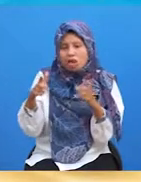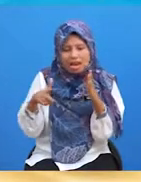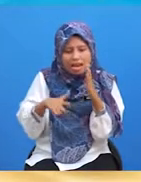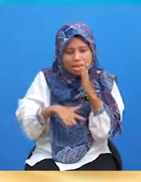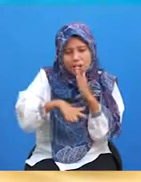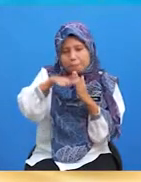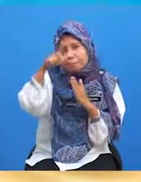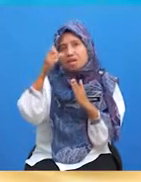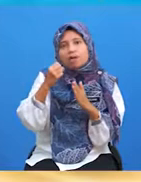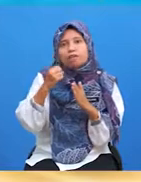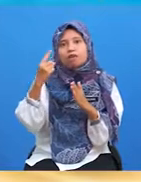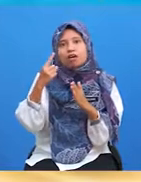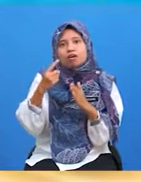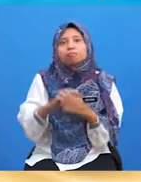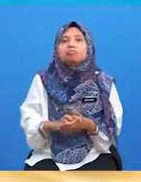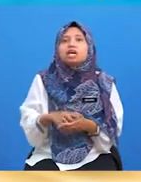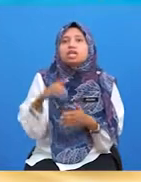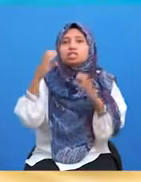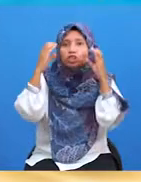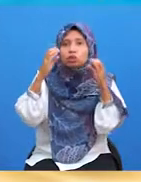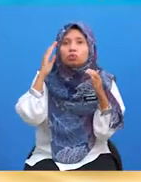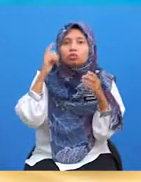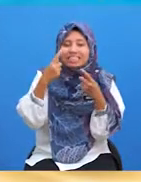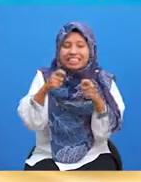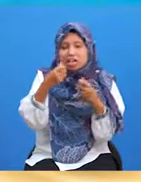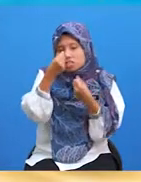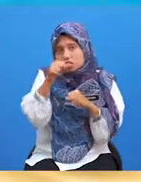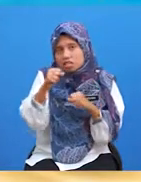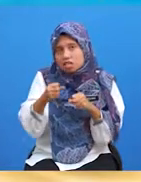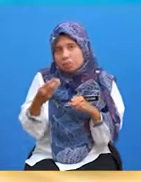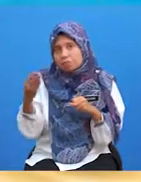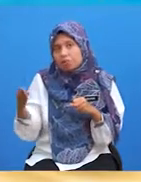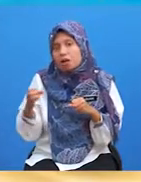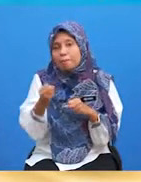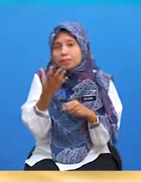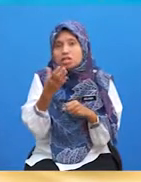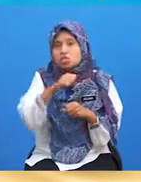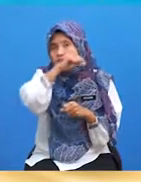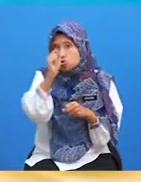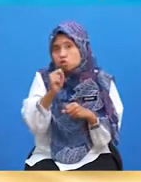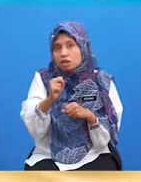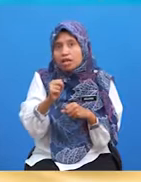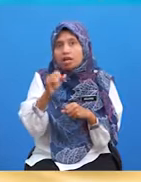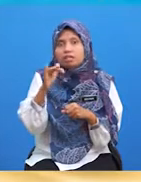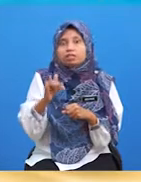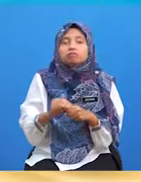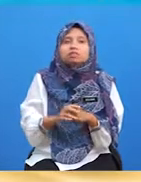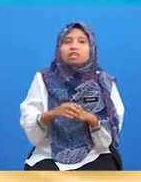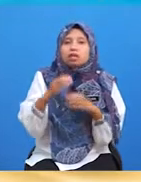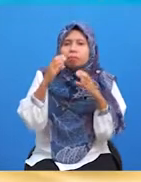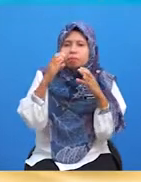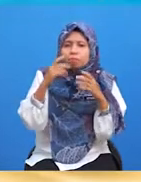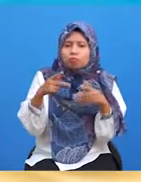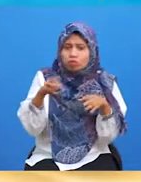kamu memahaminya, cikgu telah sediakan beberapa soalan yang mana kamu